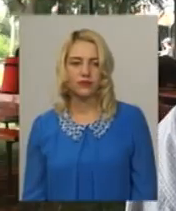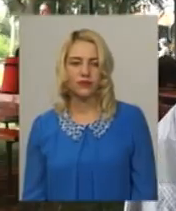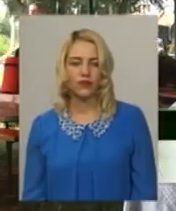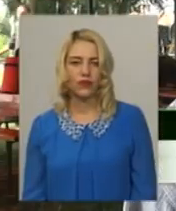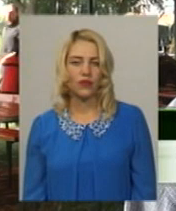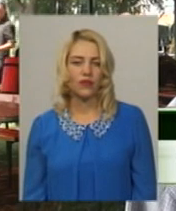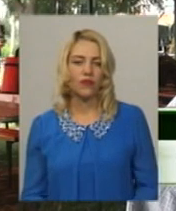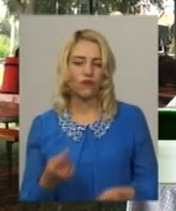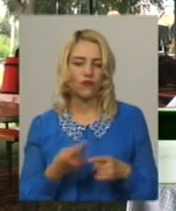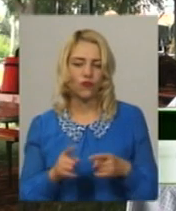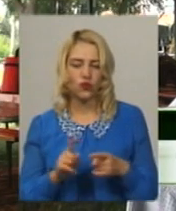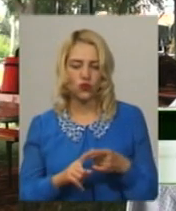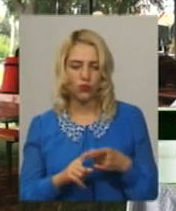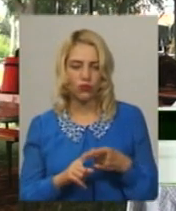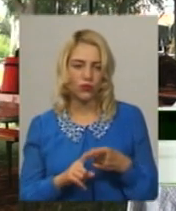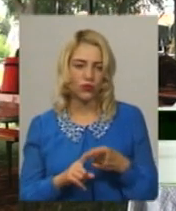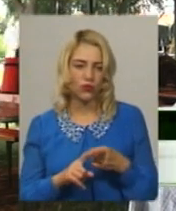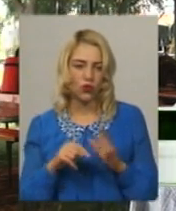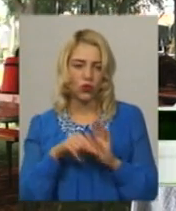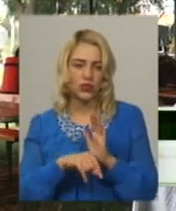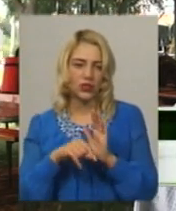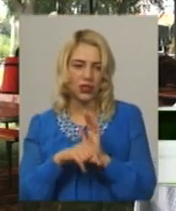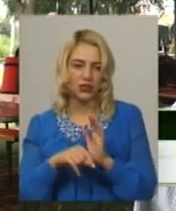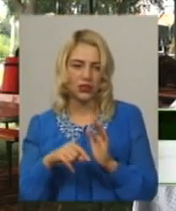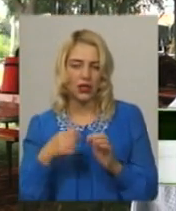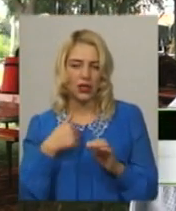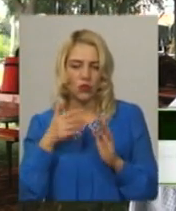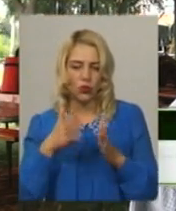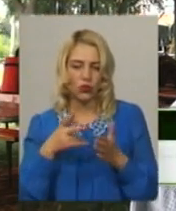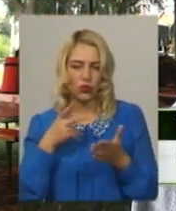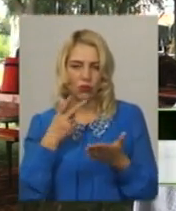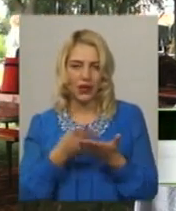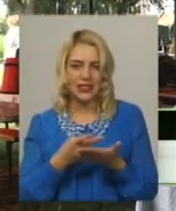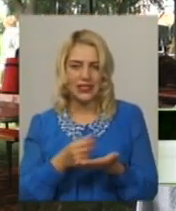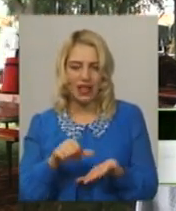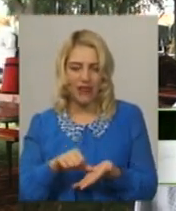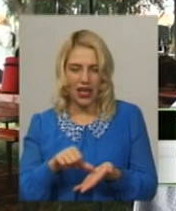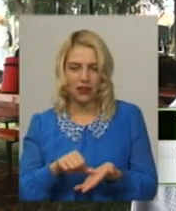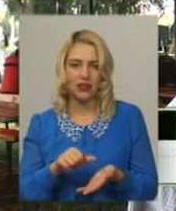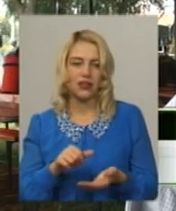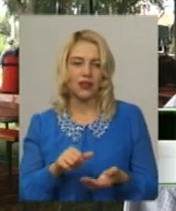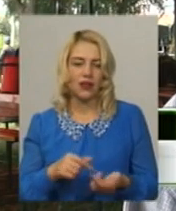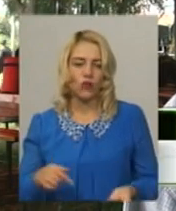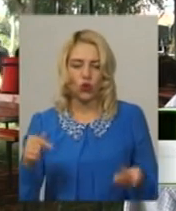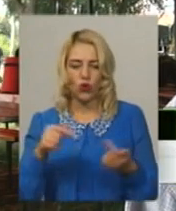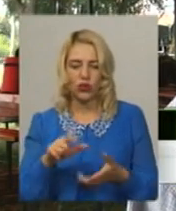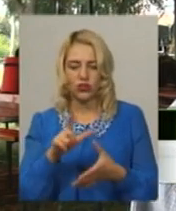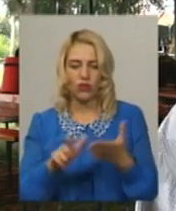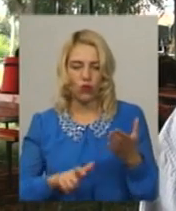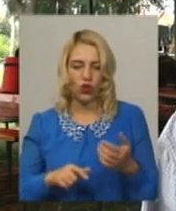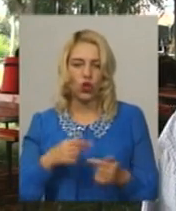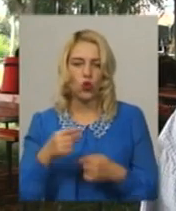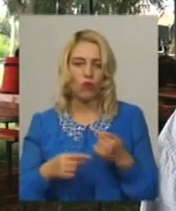цьому контексті я буду представляти, власне, доречні твори доби